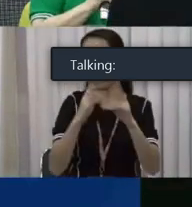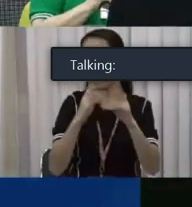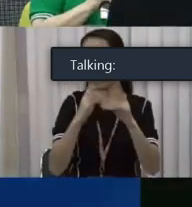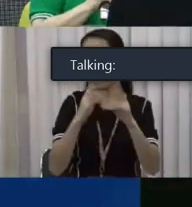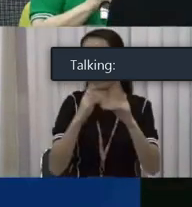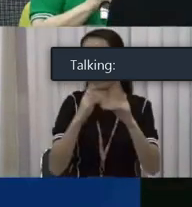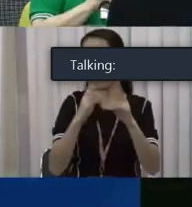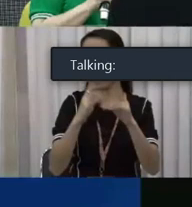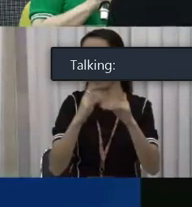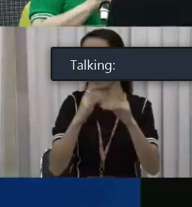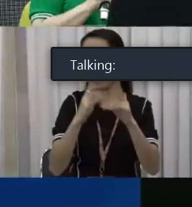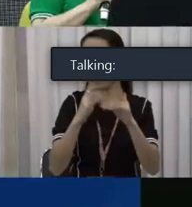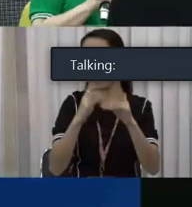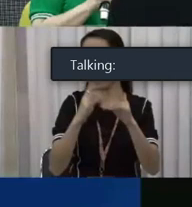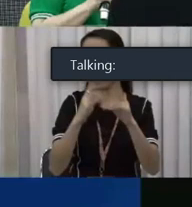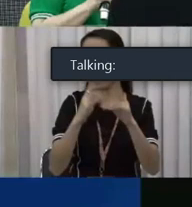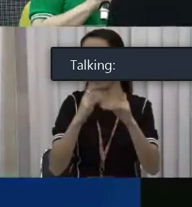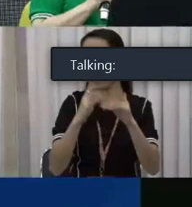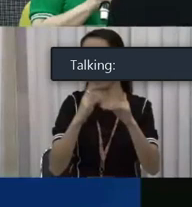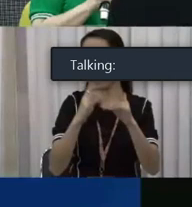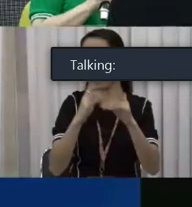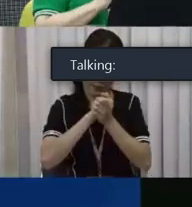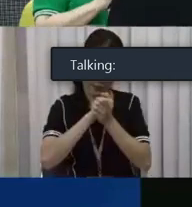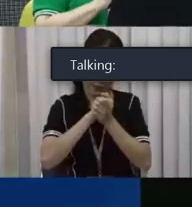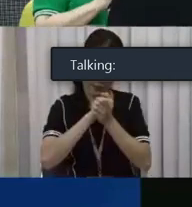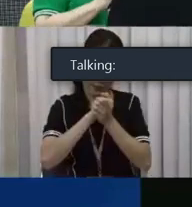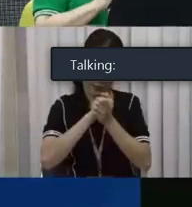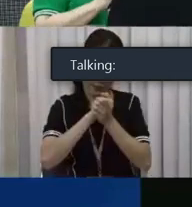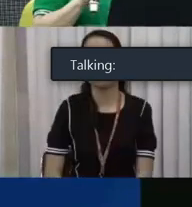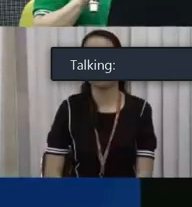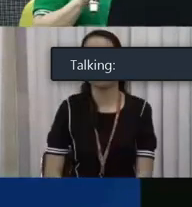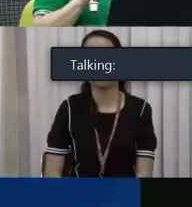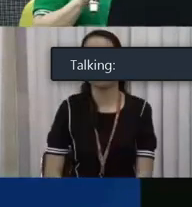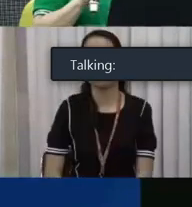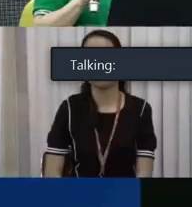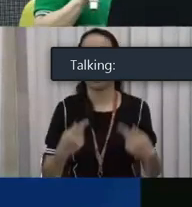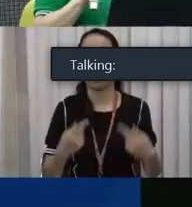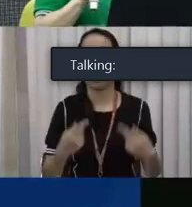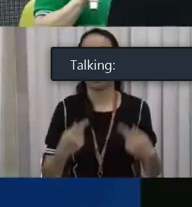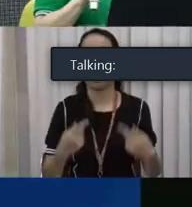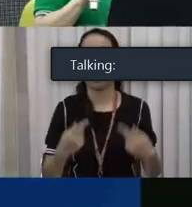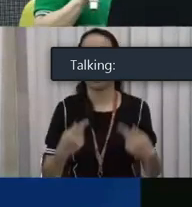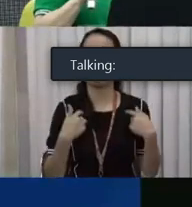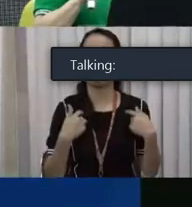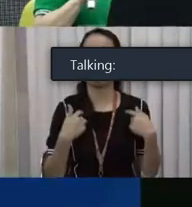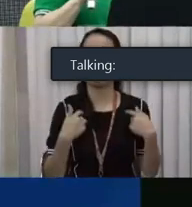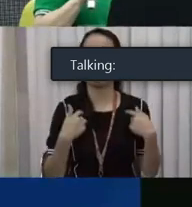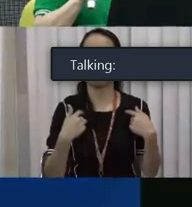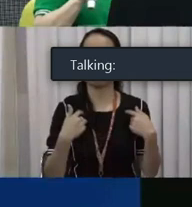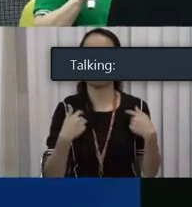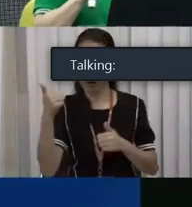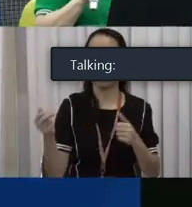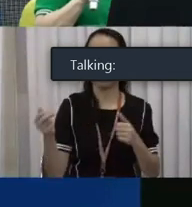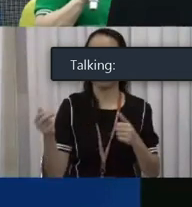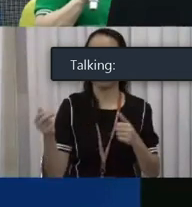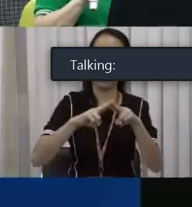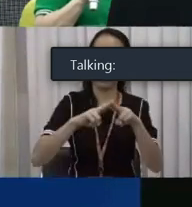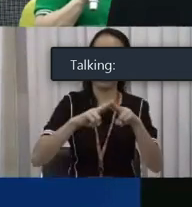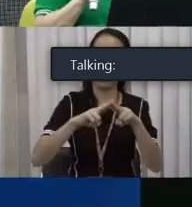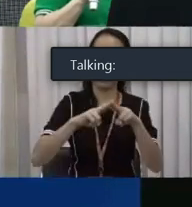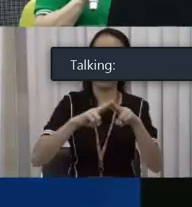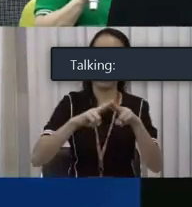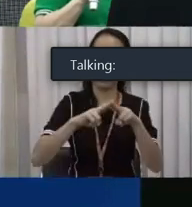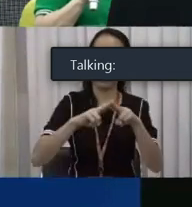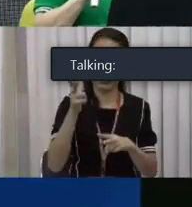maka-avail siya og 105 days. Unya, naapoy option nga magdugang siya og